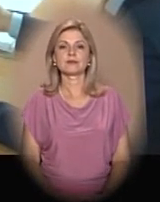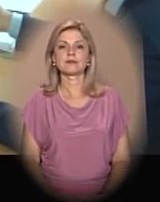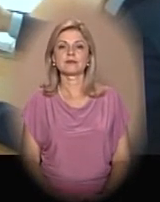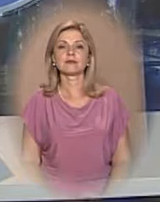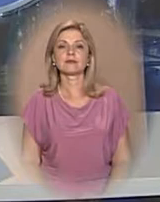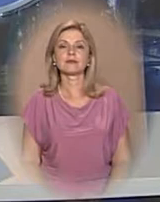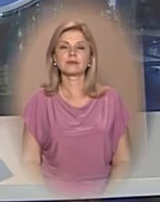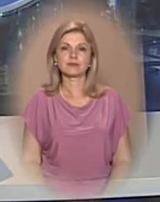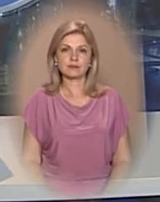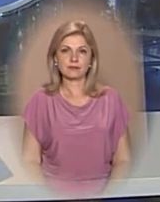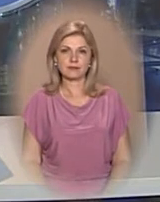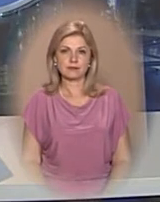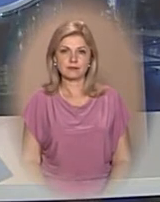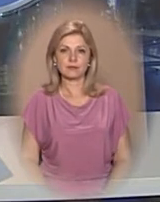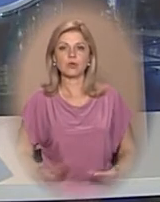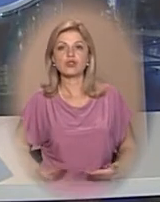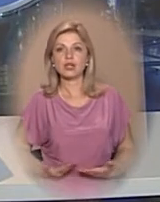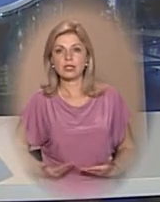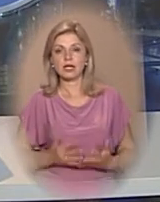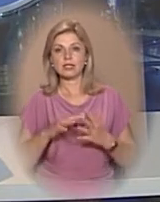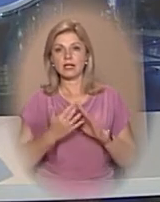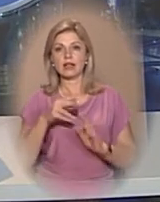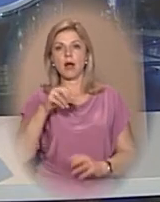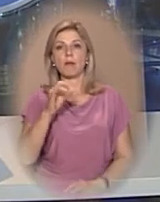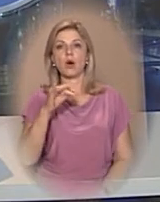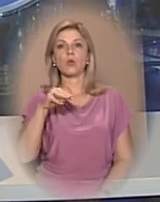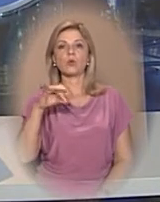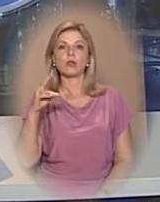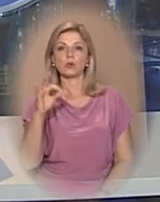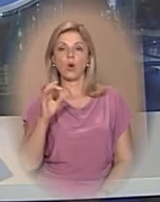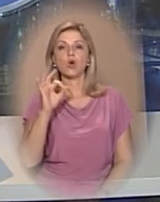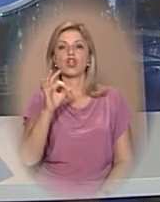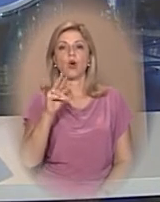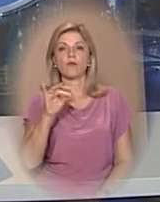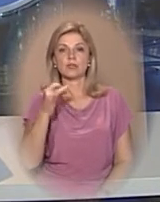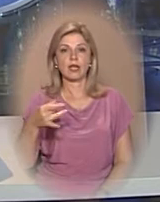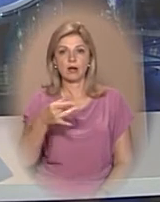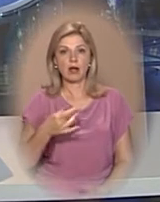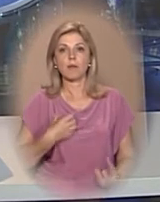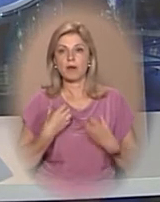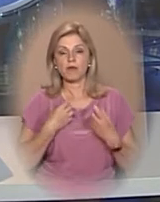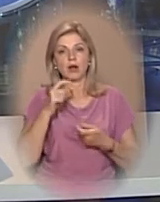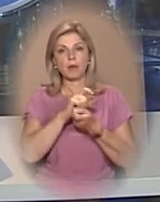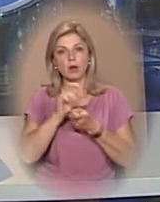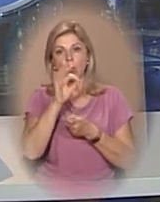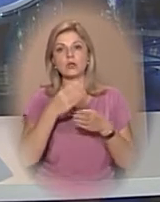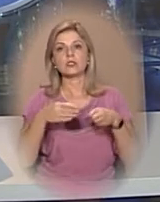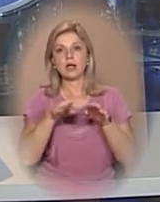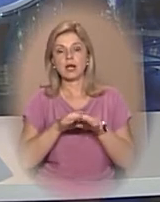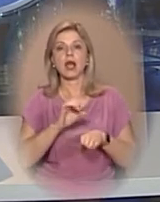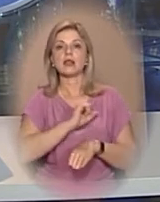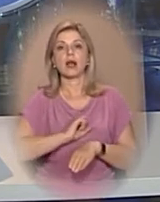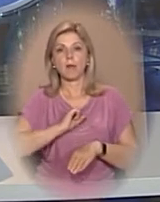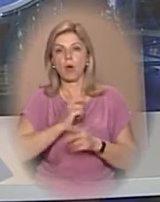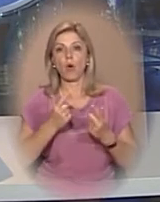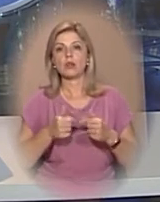Миколаївщини. Мешканці села Парутино Очаківського району занепокоєні чутками про закриття терапевтичного